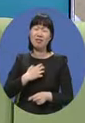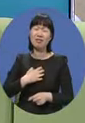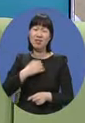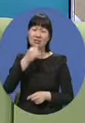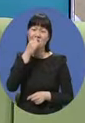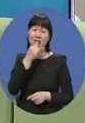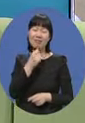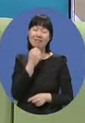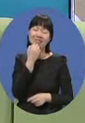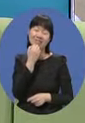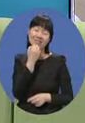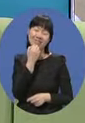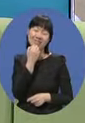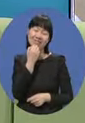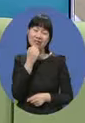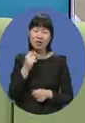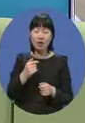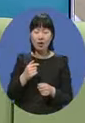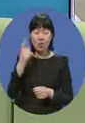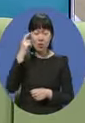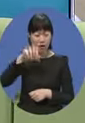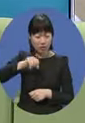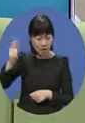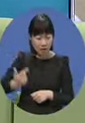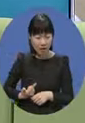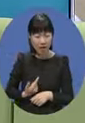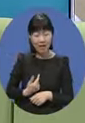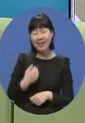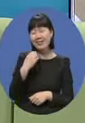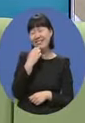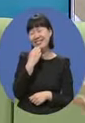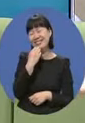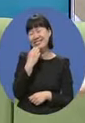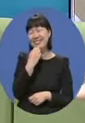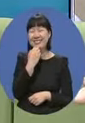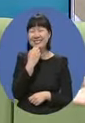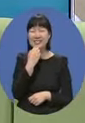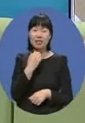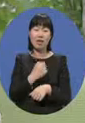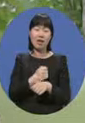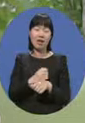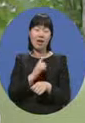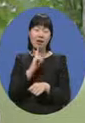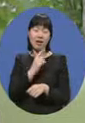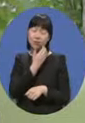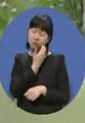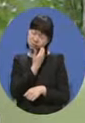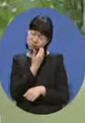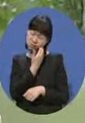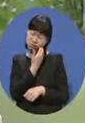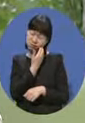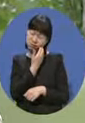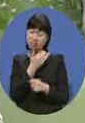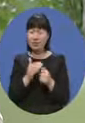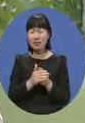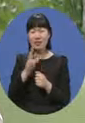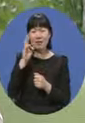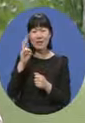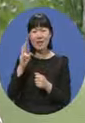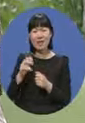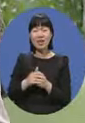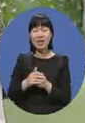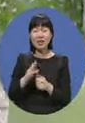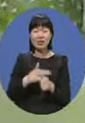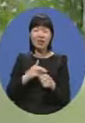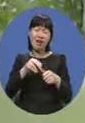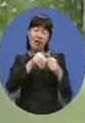거 실실 웃는다 너 왜 안 갖고 왔어 이거 정말 할 말이 없고 너무 무한해서 그러는 건데 사실은 그죠 말 흔들어